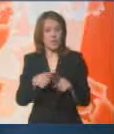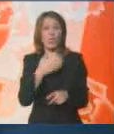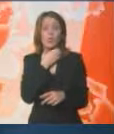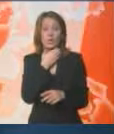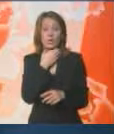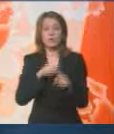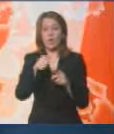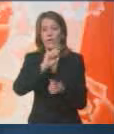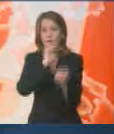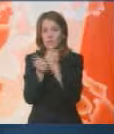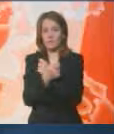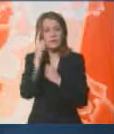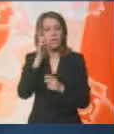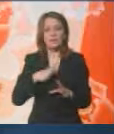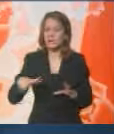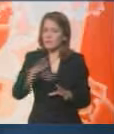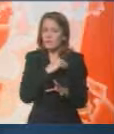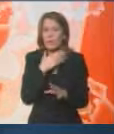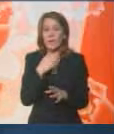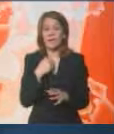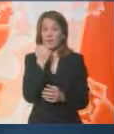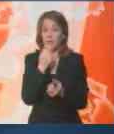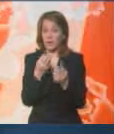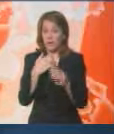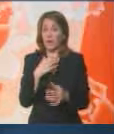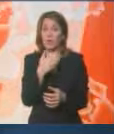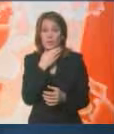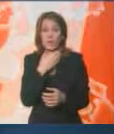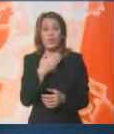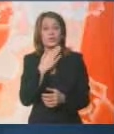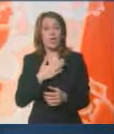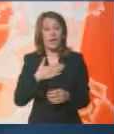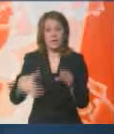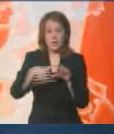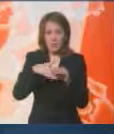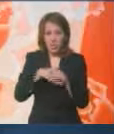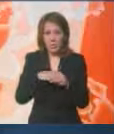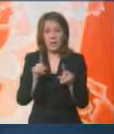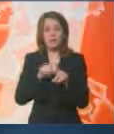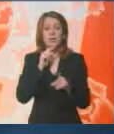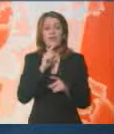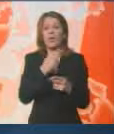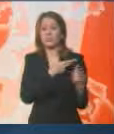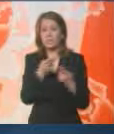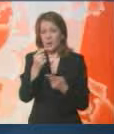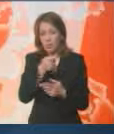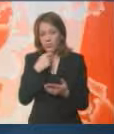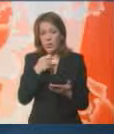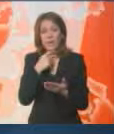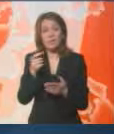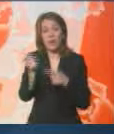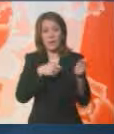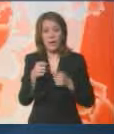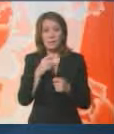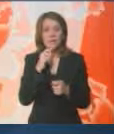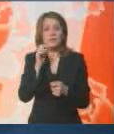izmena? Pa znate šta, svi smo ugroženi. Mi privrednici smo ugroženi, ugroženi su naši zaposleni, ugroženi su dobavljači i praktično